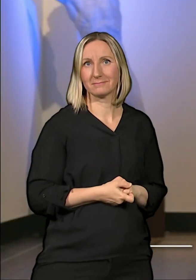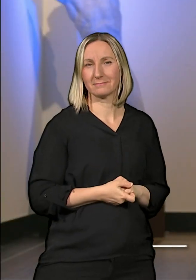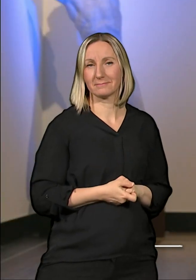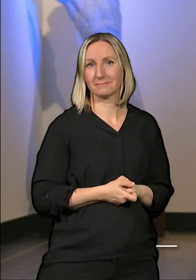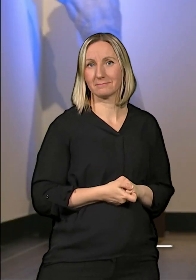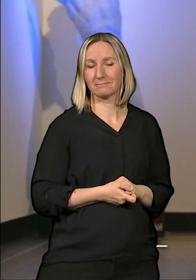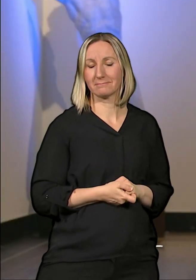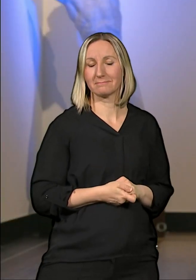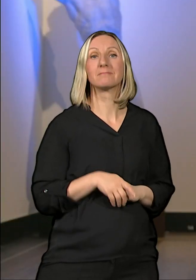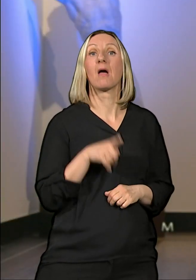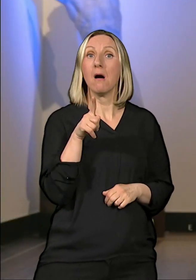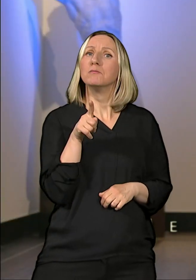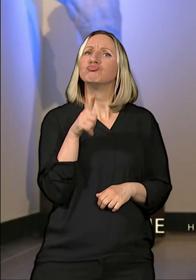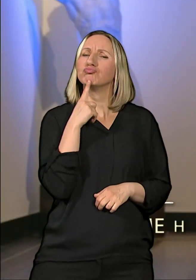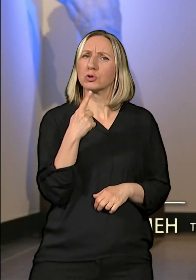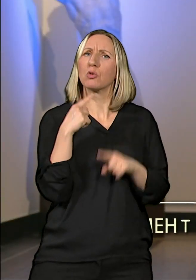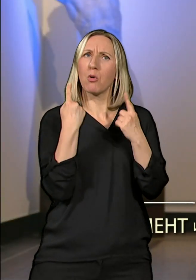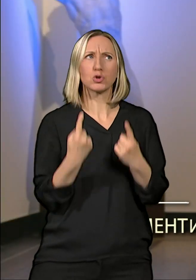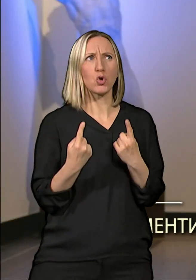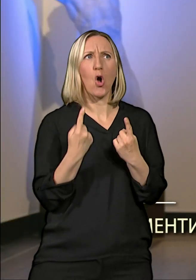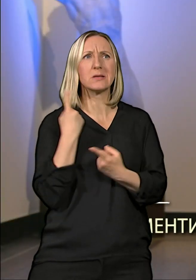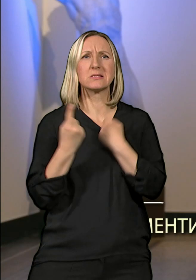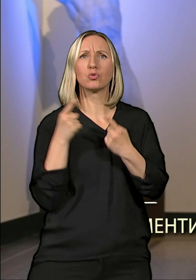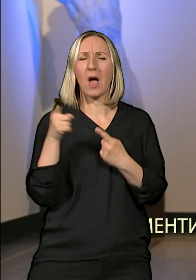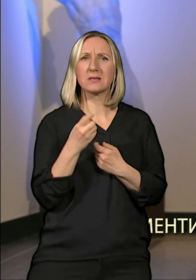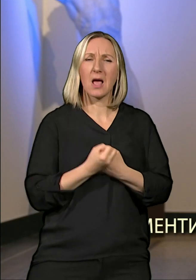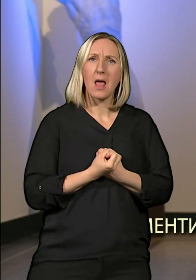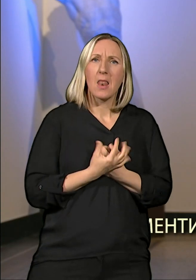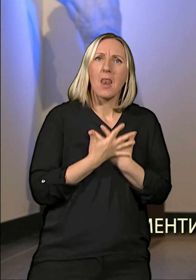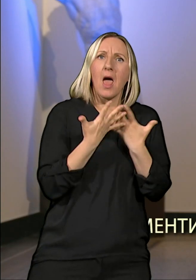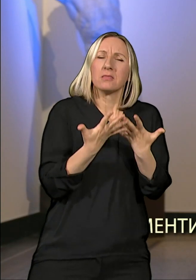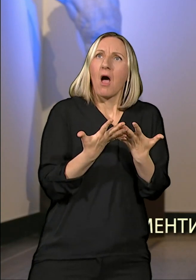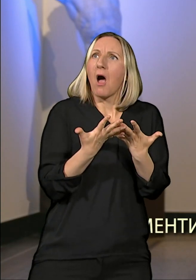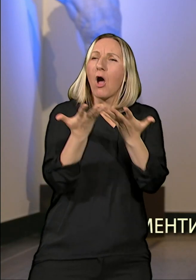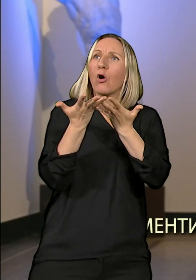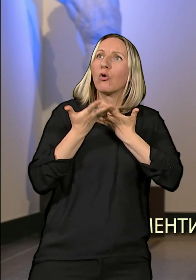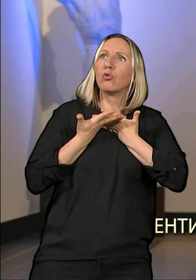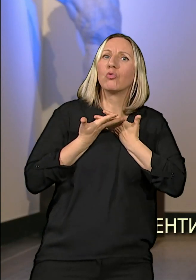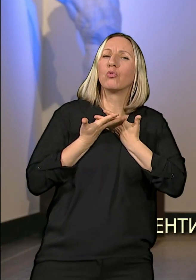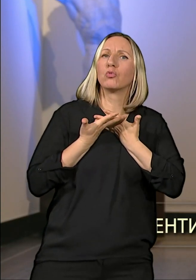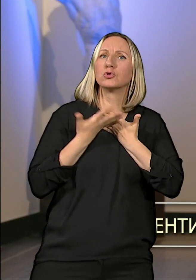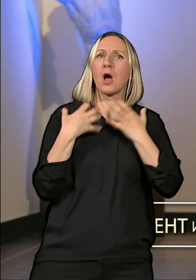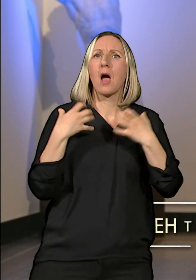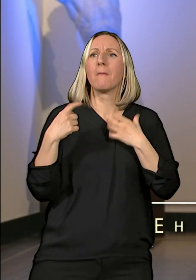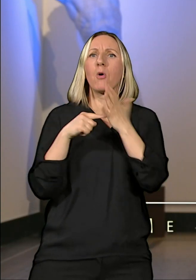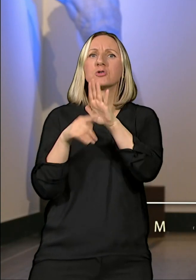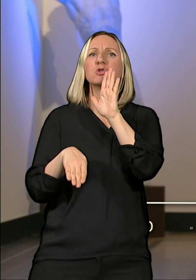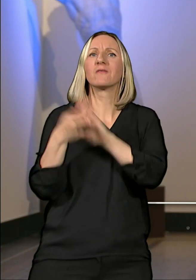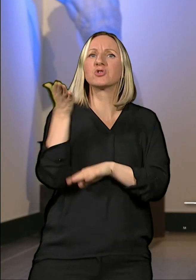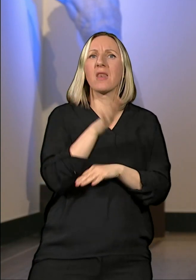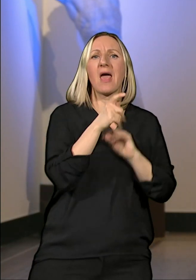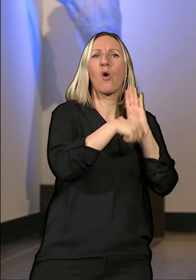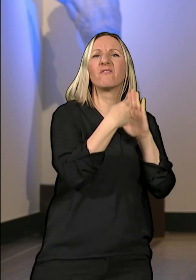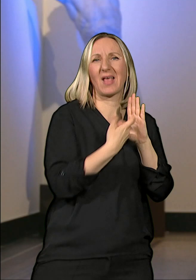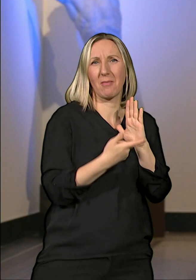da. To su momenti nadahnuća i u pozorištu su oni češći nego na filmu, zato što je